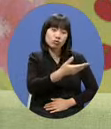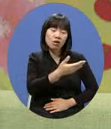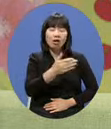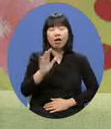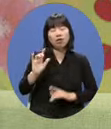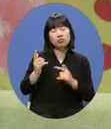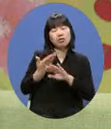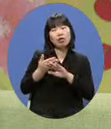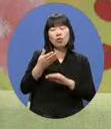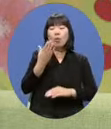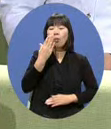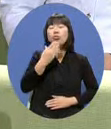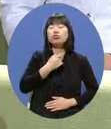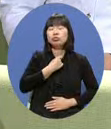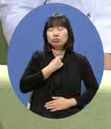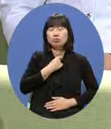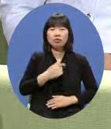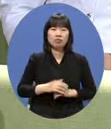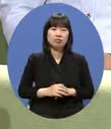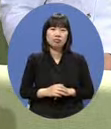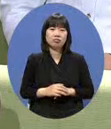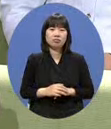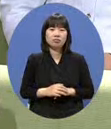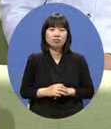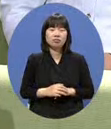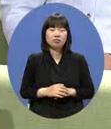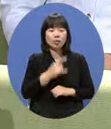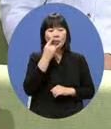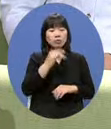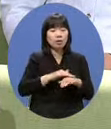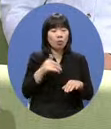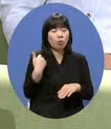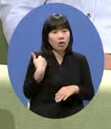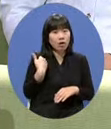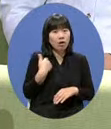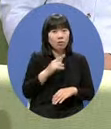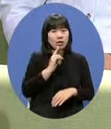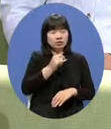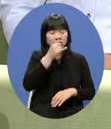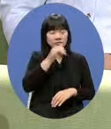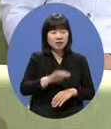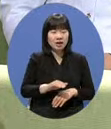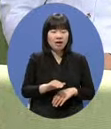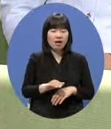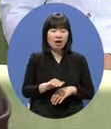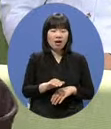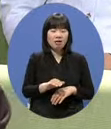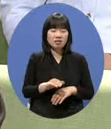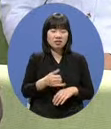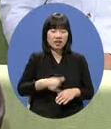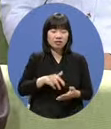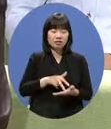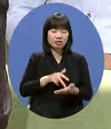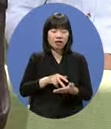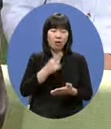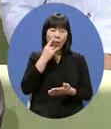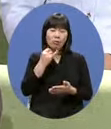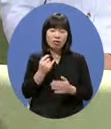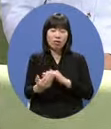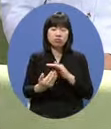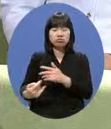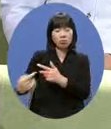얘기를 하더라고요 엄마는 이제 잘 몰라 가지고 한 건데 아이는 에이씨 좀 알아주지 이런 생각이 들면